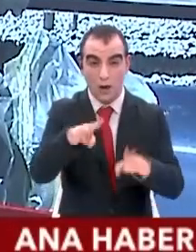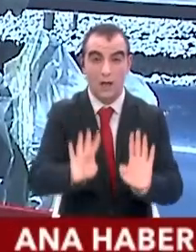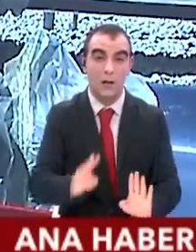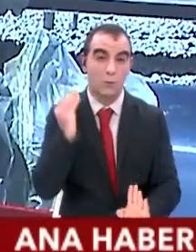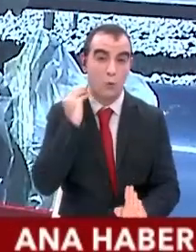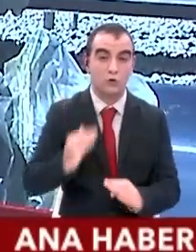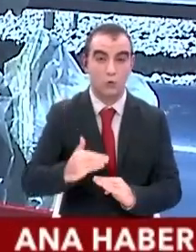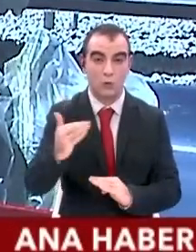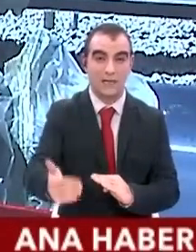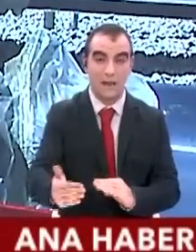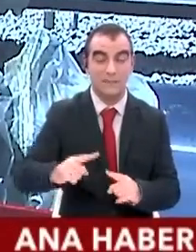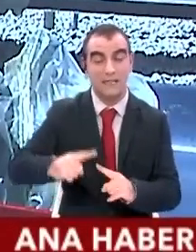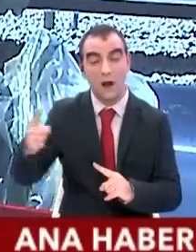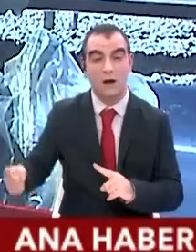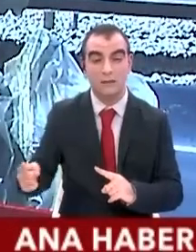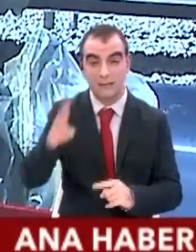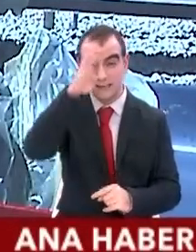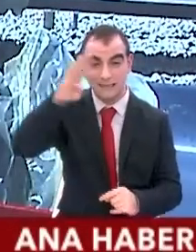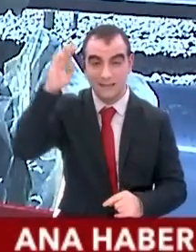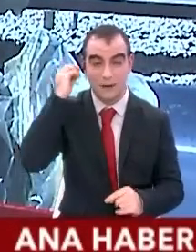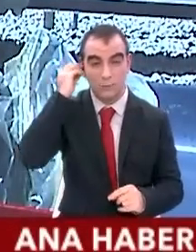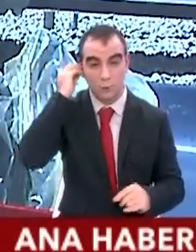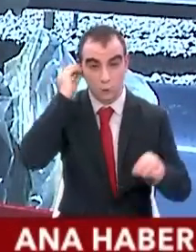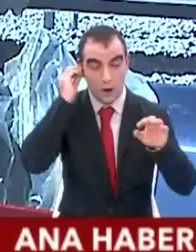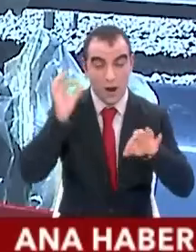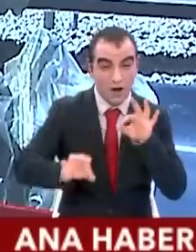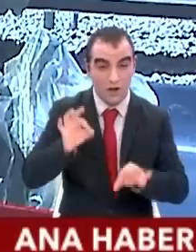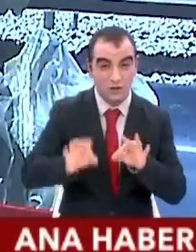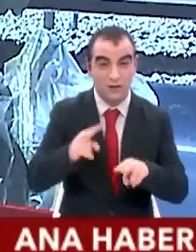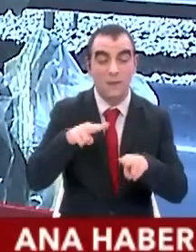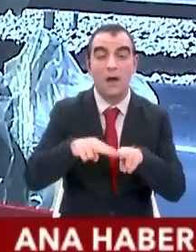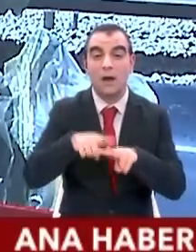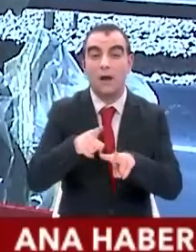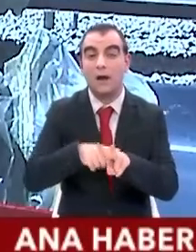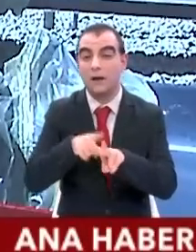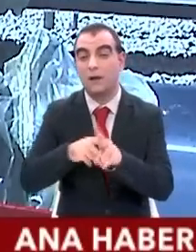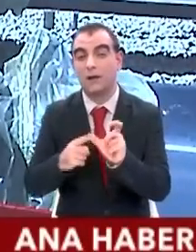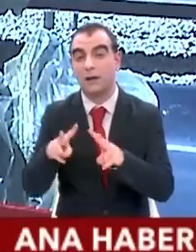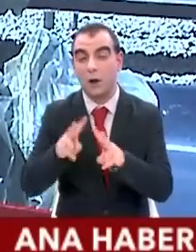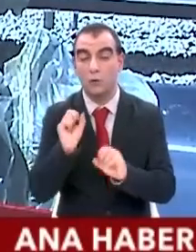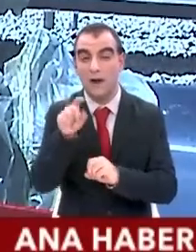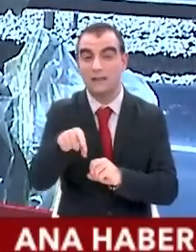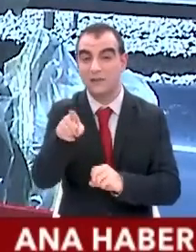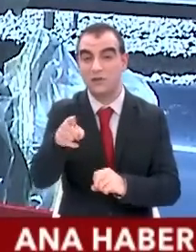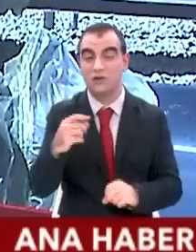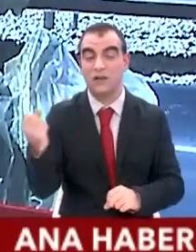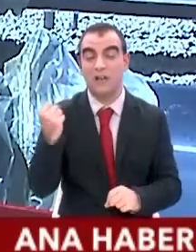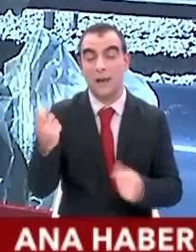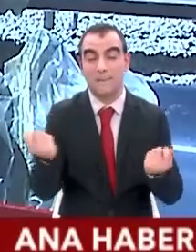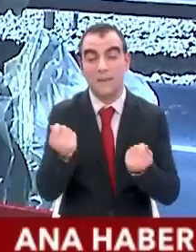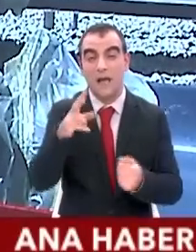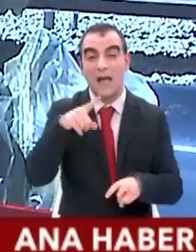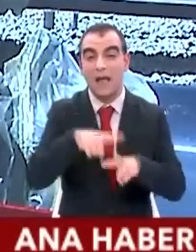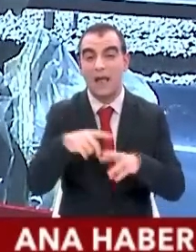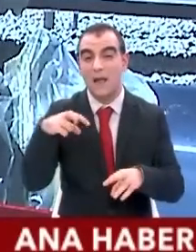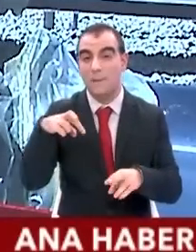ötelenmesi ardından İstanbul soruşturma Kayyum atanacak iddiaları altında Enerji Bakanlığı